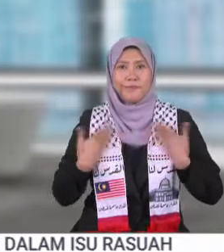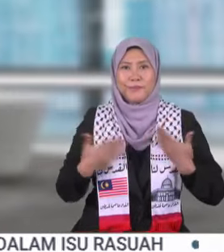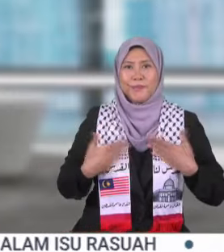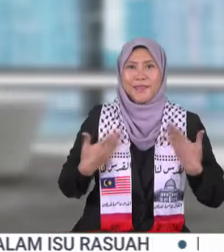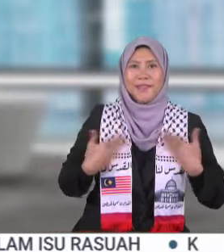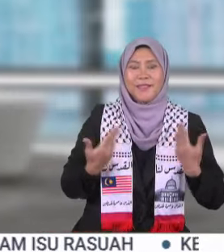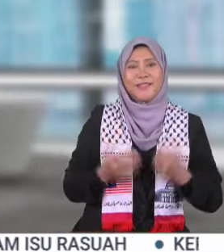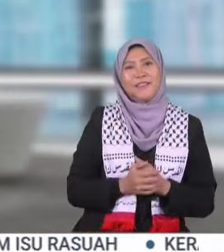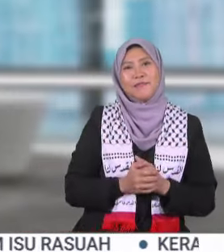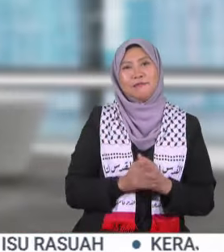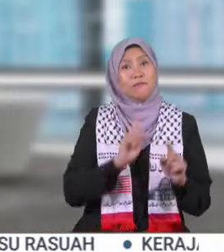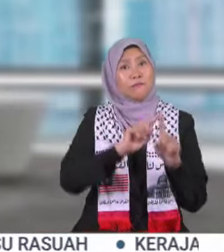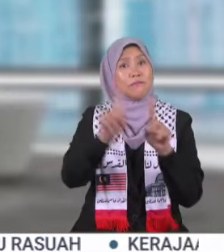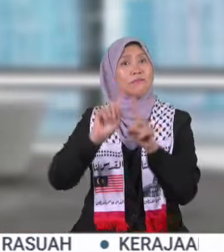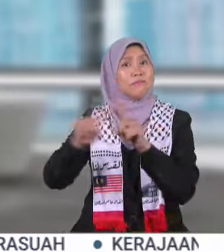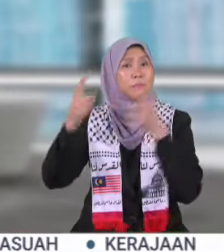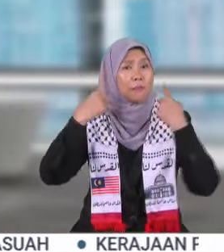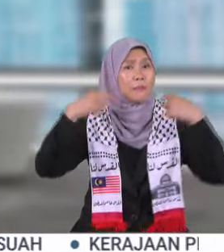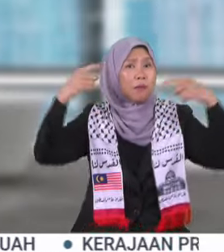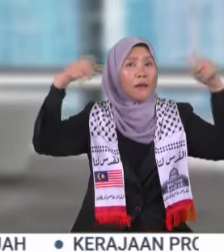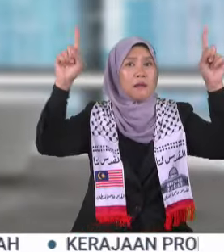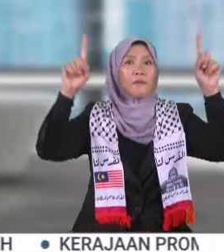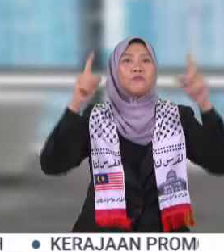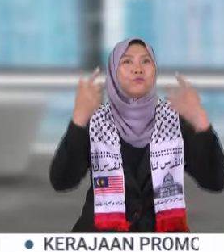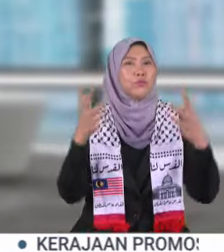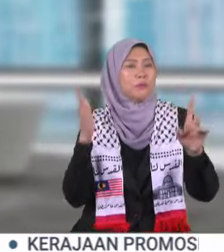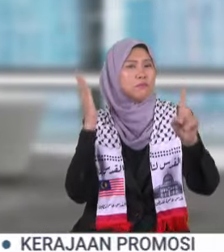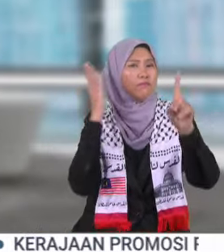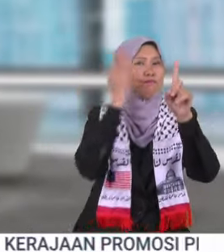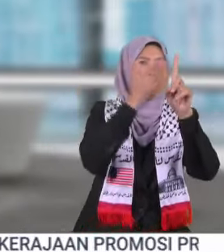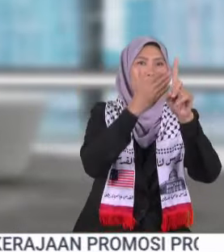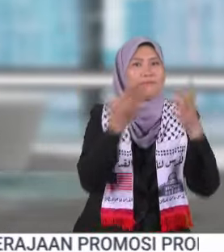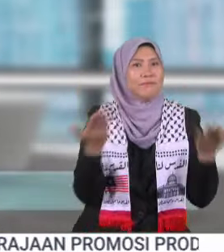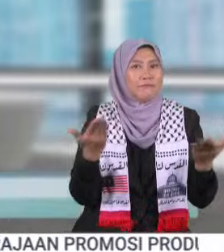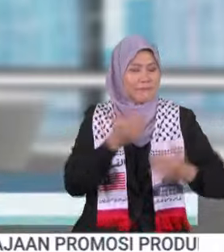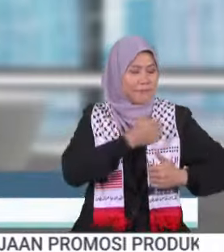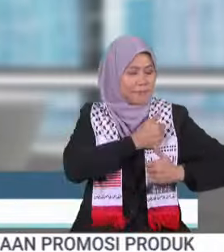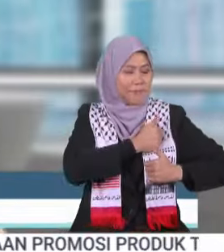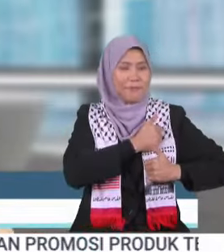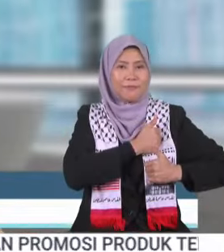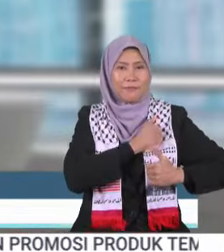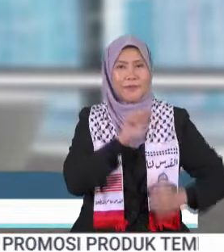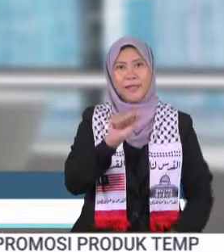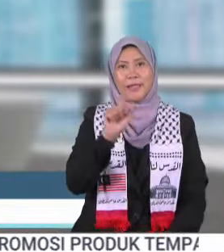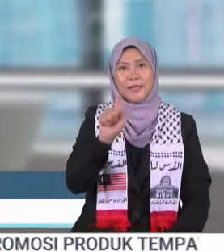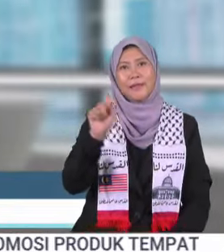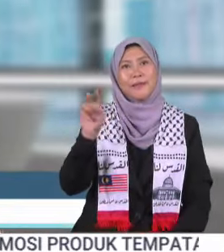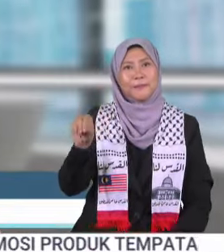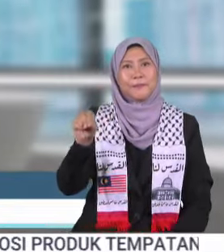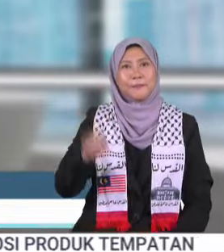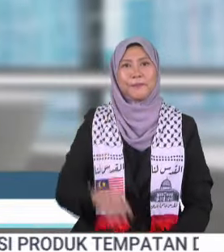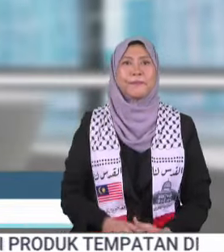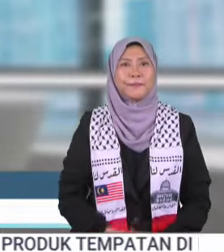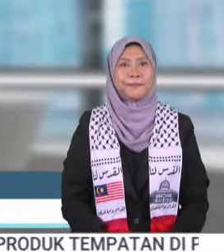sukacita dengan pelbagai kejayaan dan prestasi tinggi yang dipamerkan angkatan tentera Malaysia